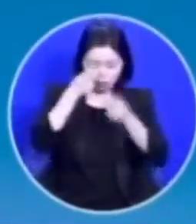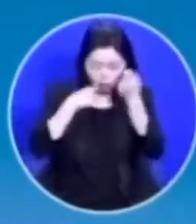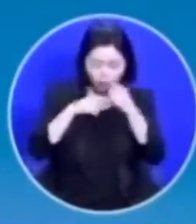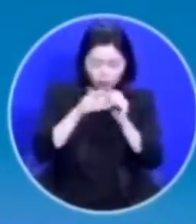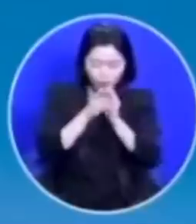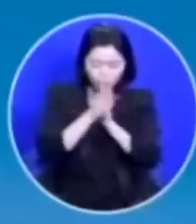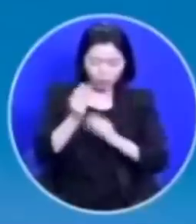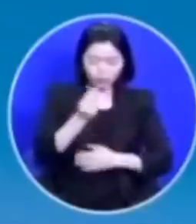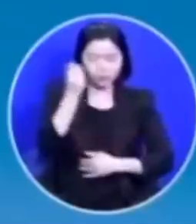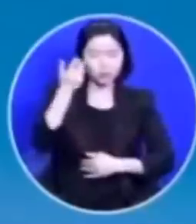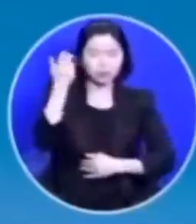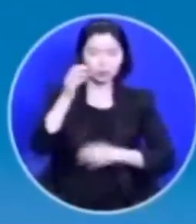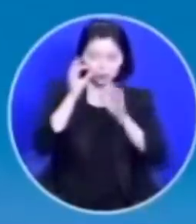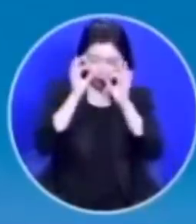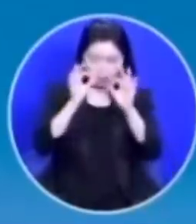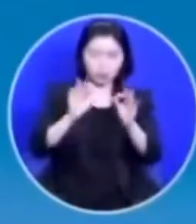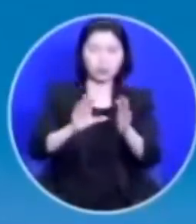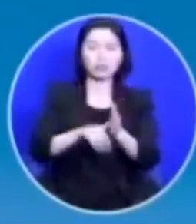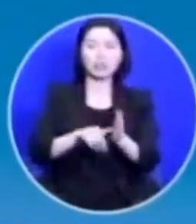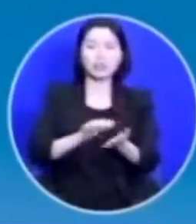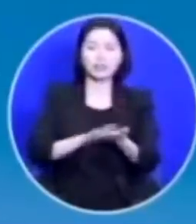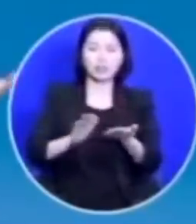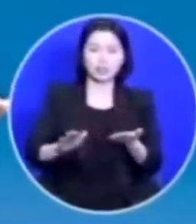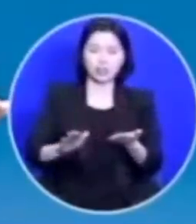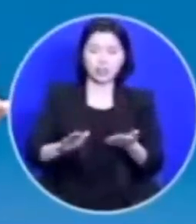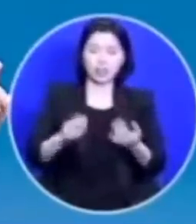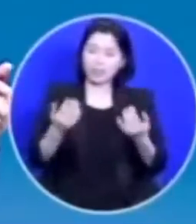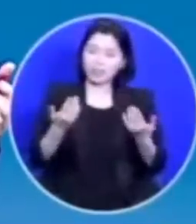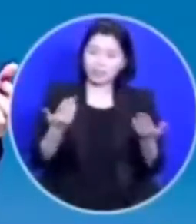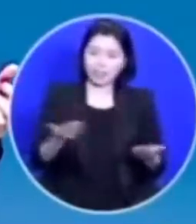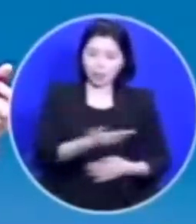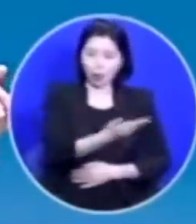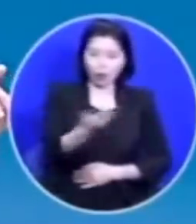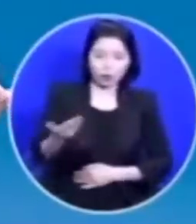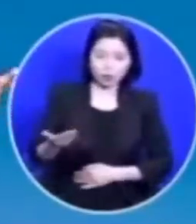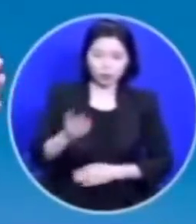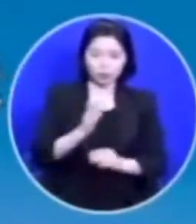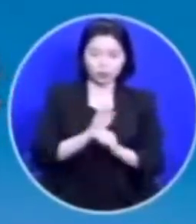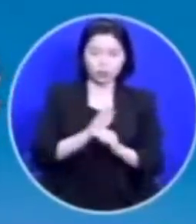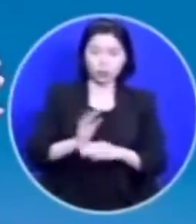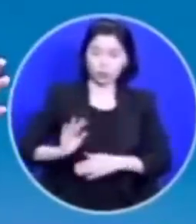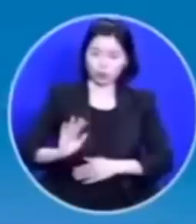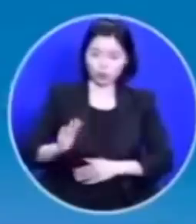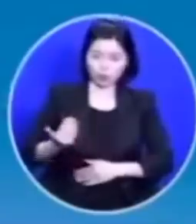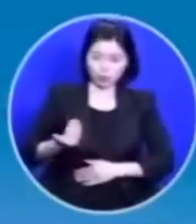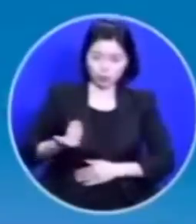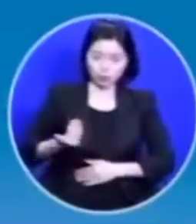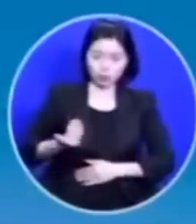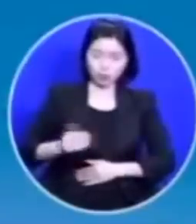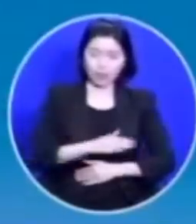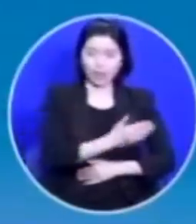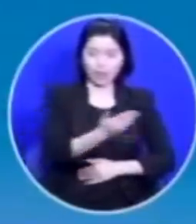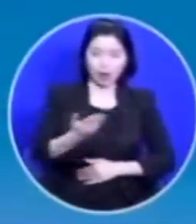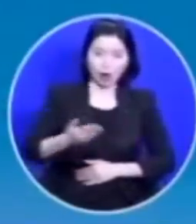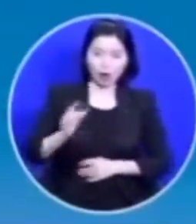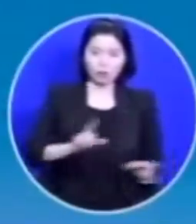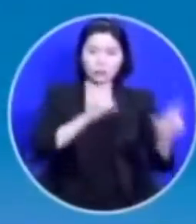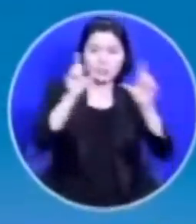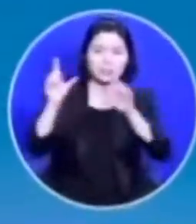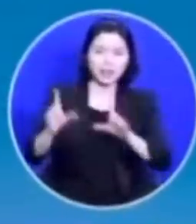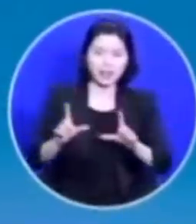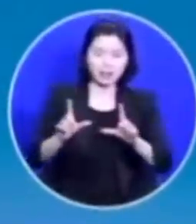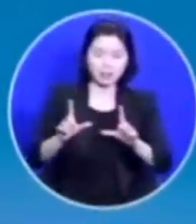볼 때입니다 자 여러분 중에도 요즘 여러분의 삶이